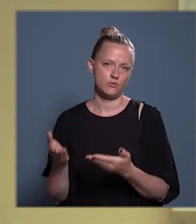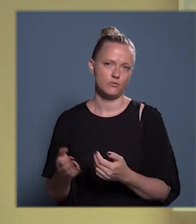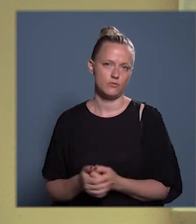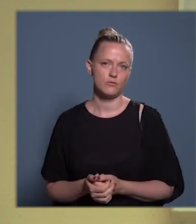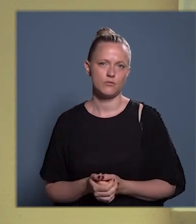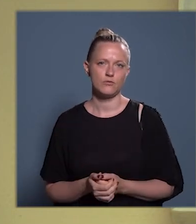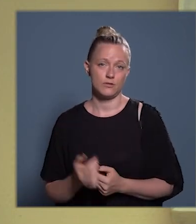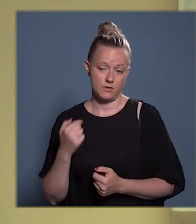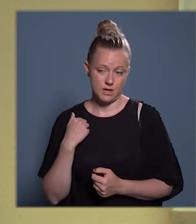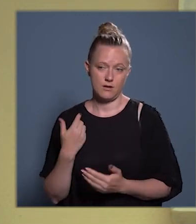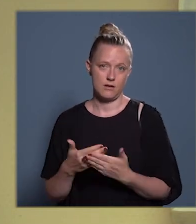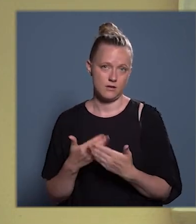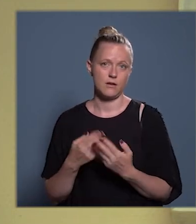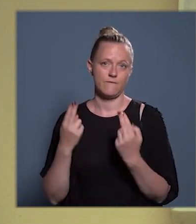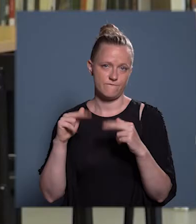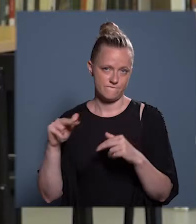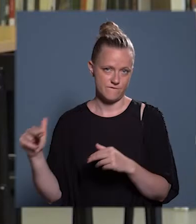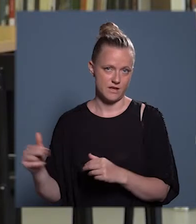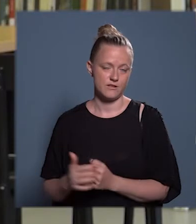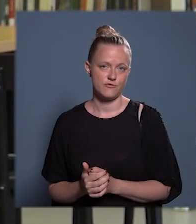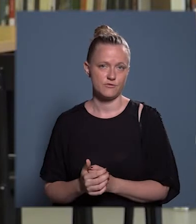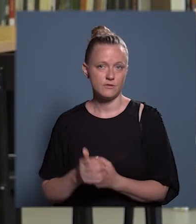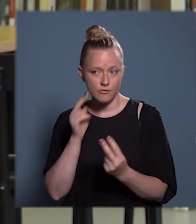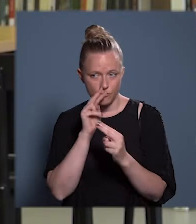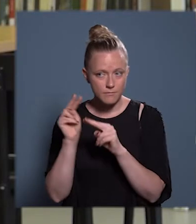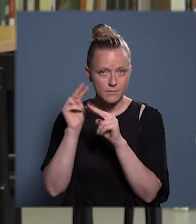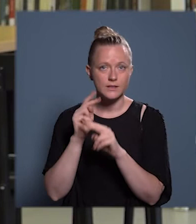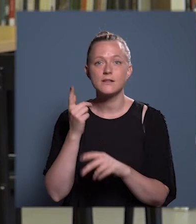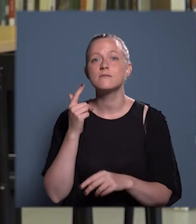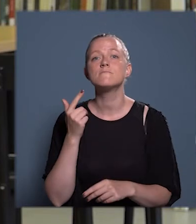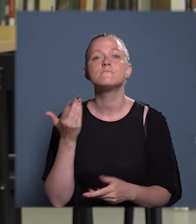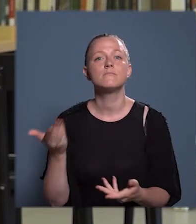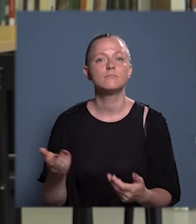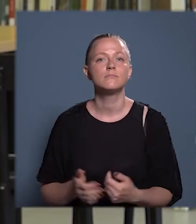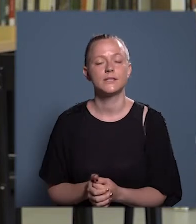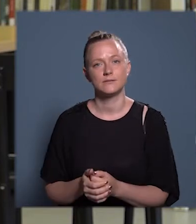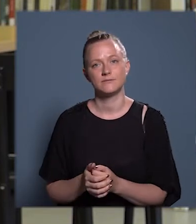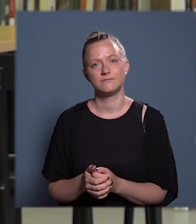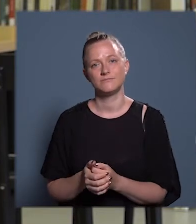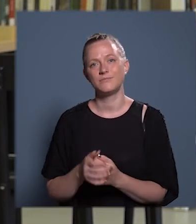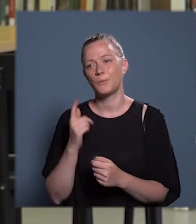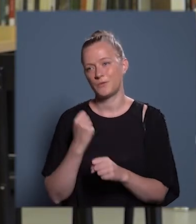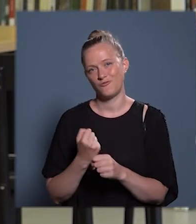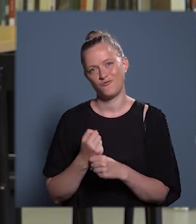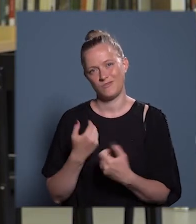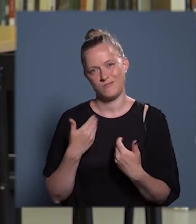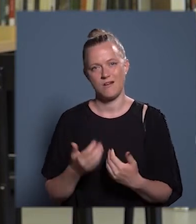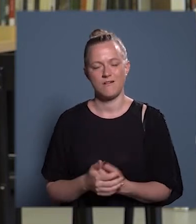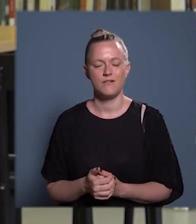én fessek, és meg is nézi, hogy mit alkotok,